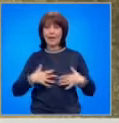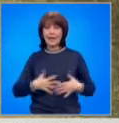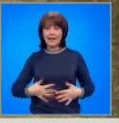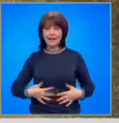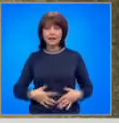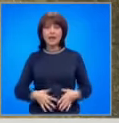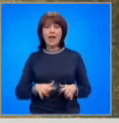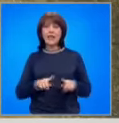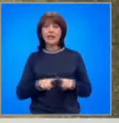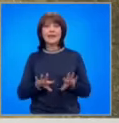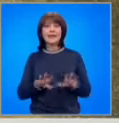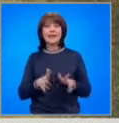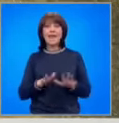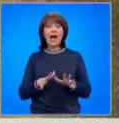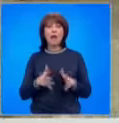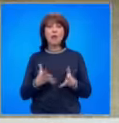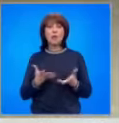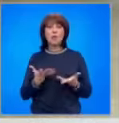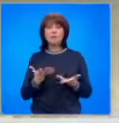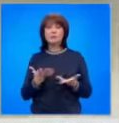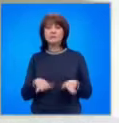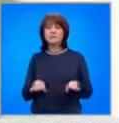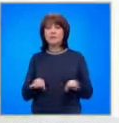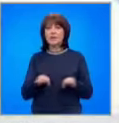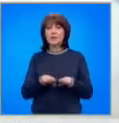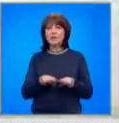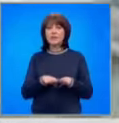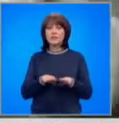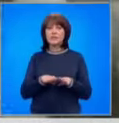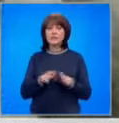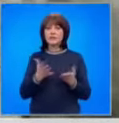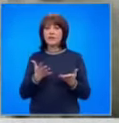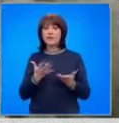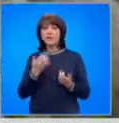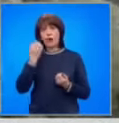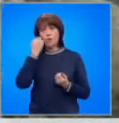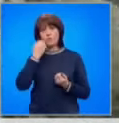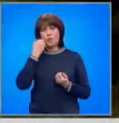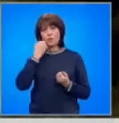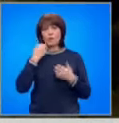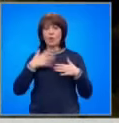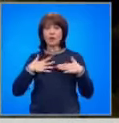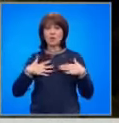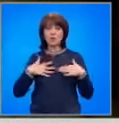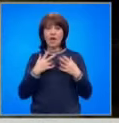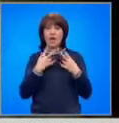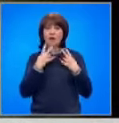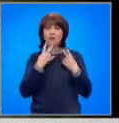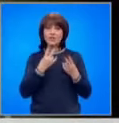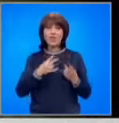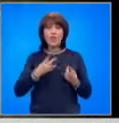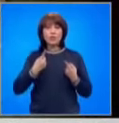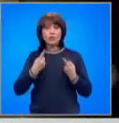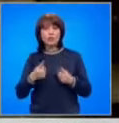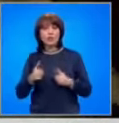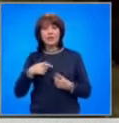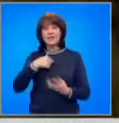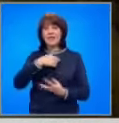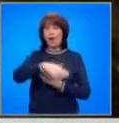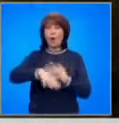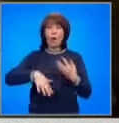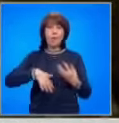някои от които бяха в сравнително добър анатомичен порядък, другите обаче бяха разбъркани.